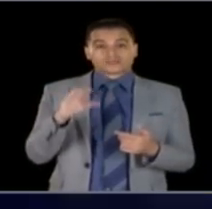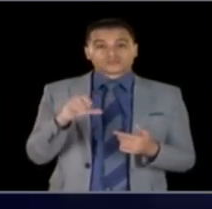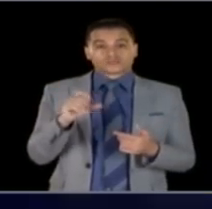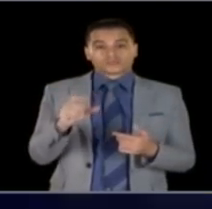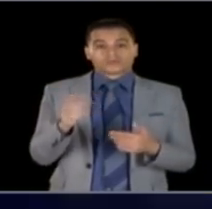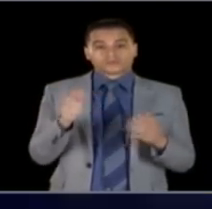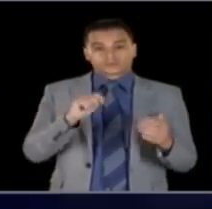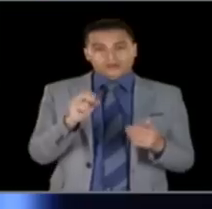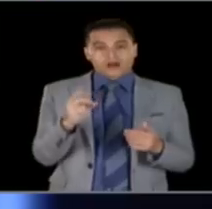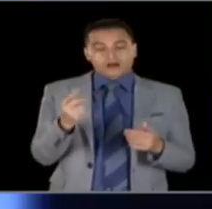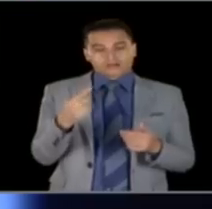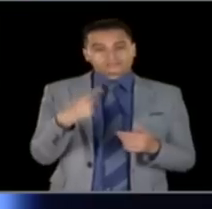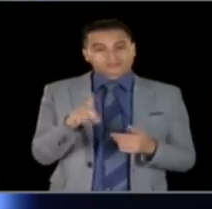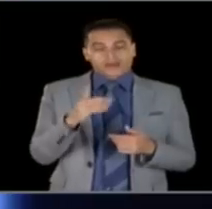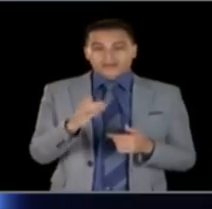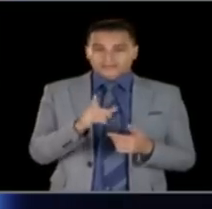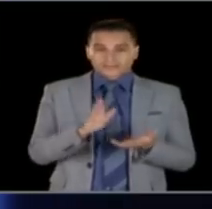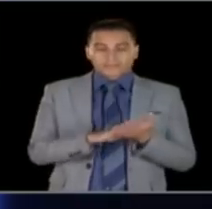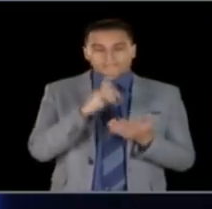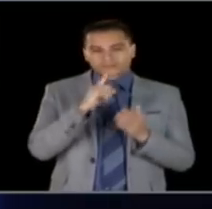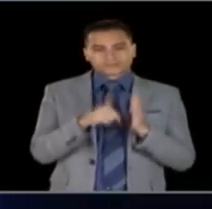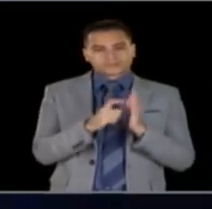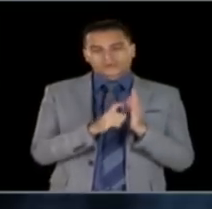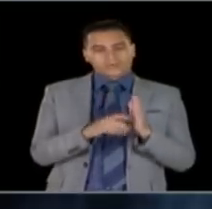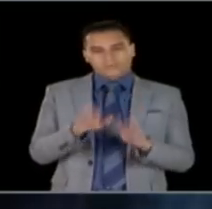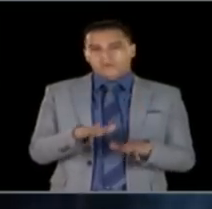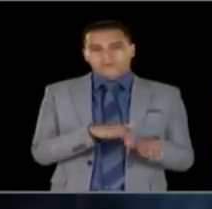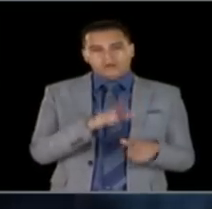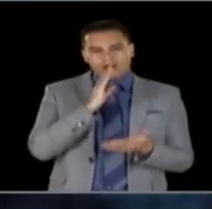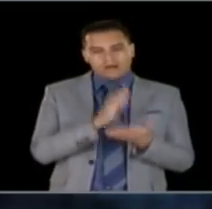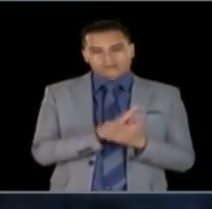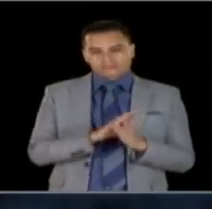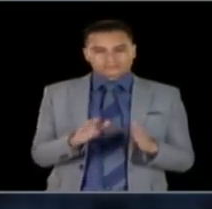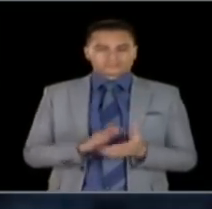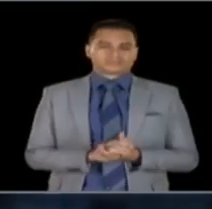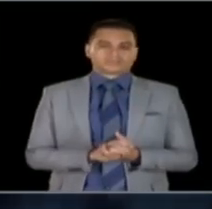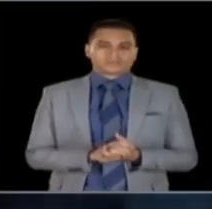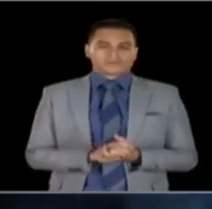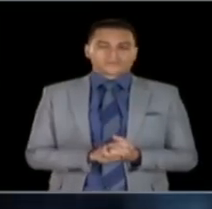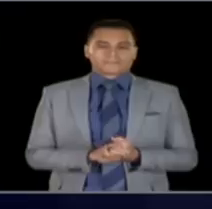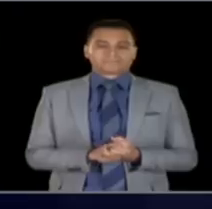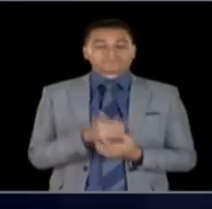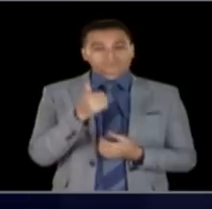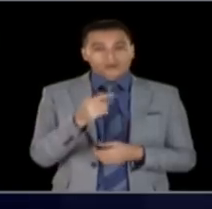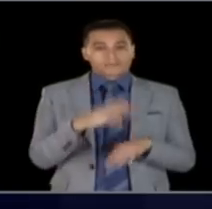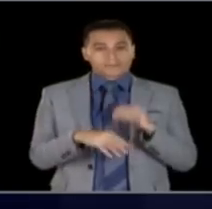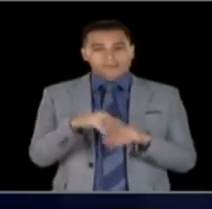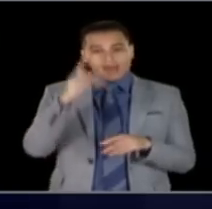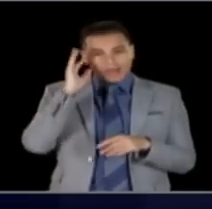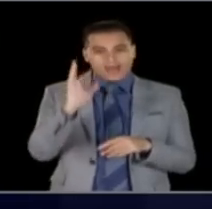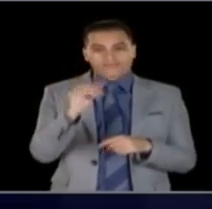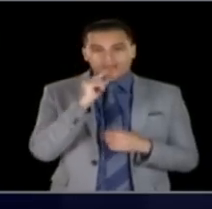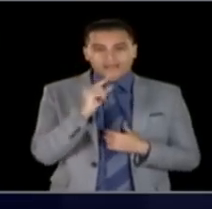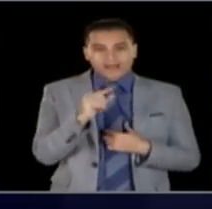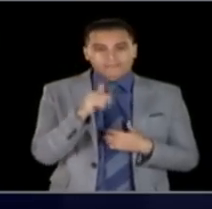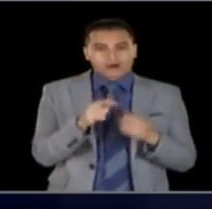صقر وإجابتك صح، ولكن أيوة. القانون قانون. أنا قلت لها المرة فاتت الكلام ده. بس كويس يا محمد إن أنت بتأكد على